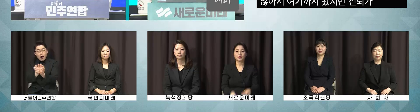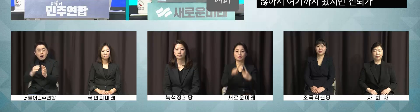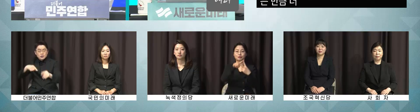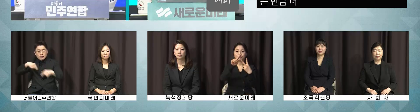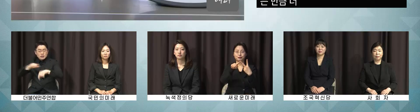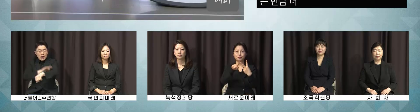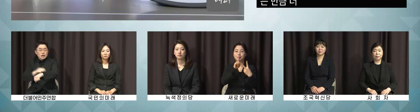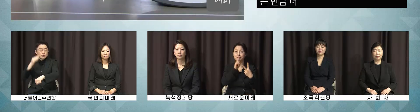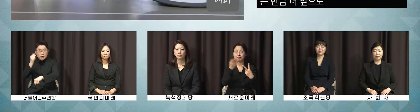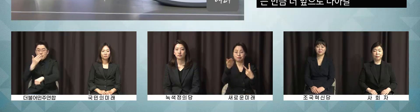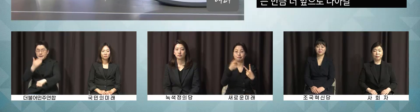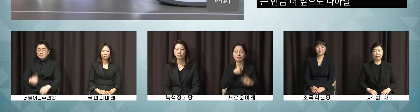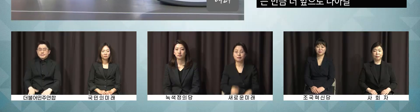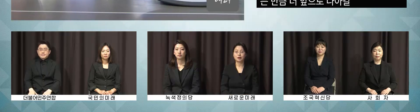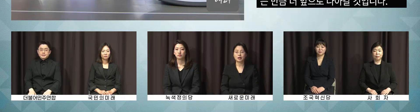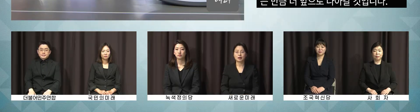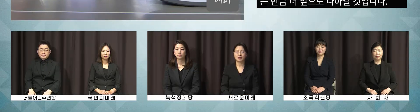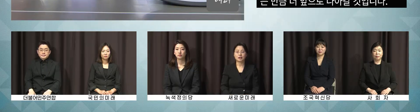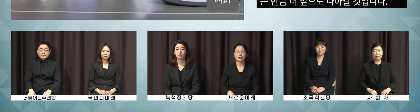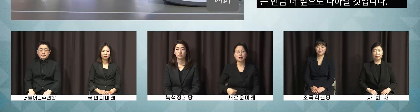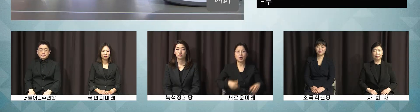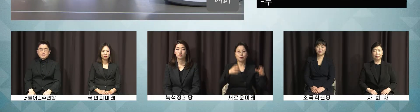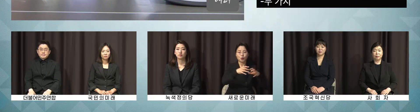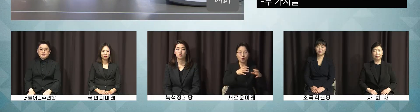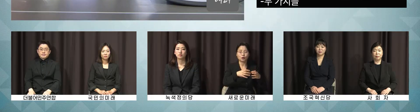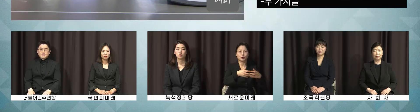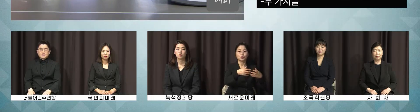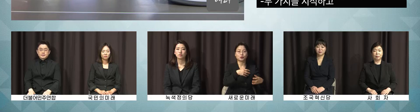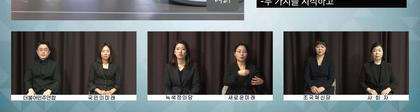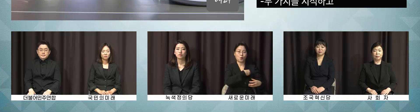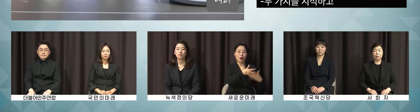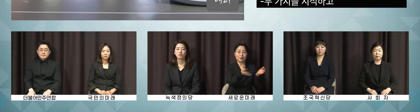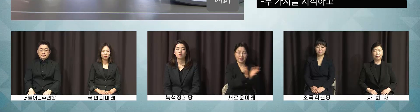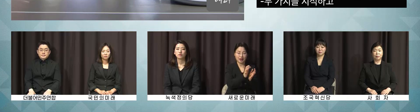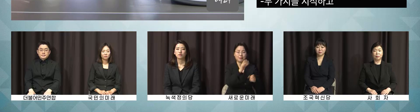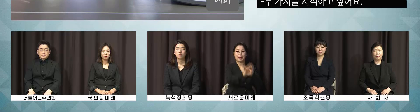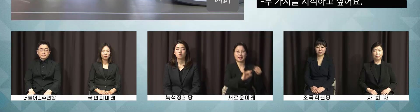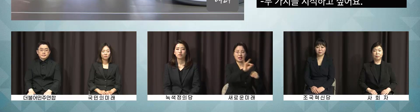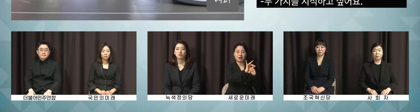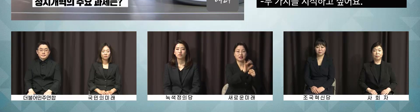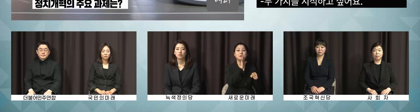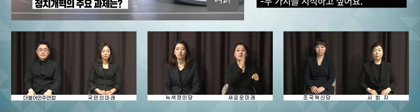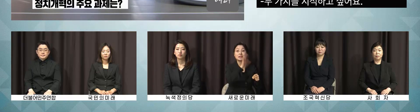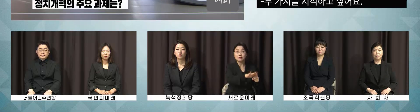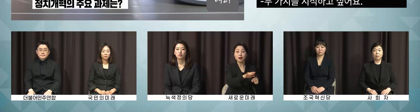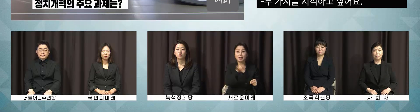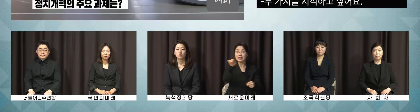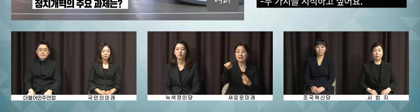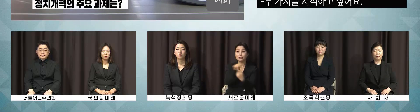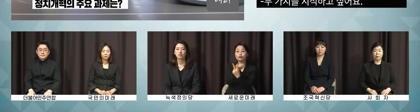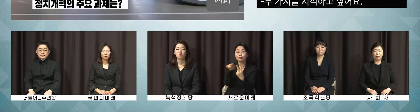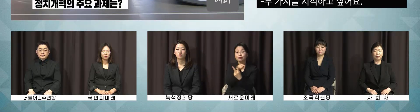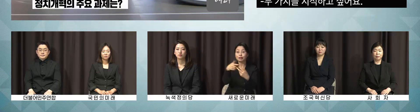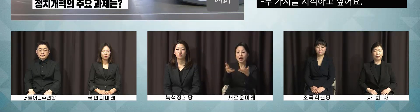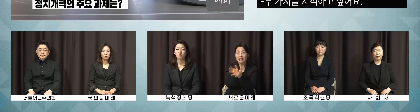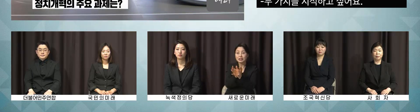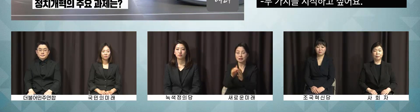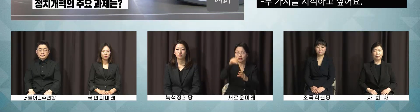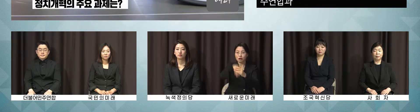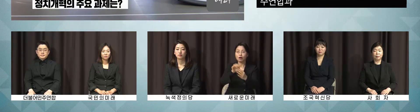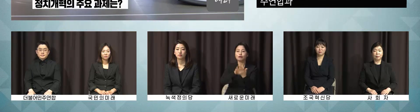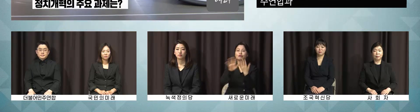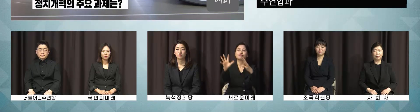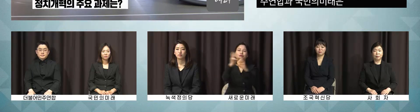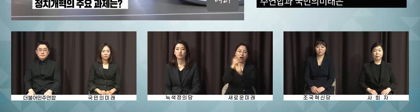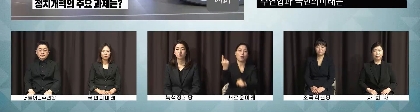좀 지적하고 싶어요. 협동조합당은 100년 정당이지만 더불어민주연합과 국민의 미래는 총선이 끝난 이후에 사라질 정당입니다. 그리고